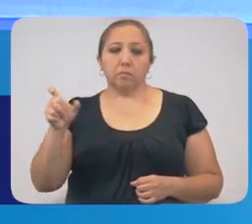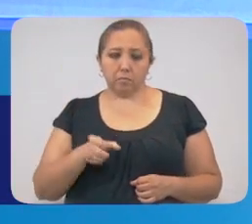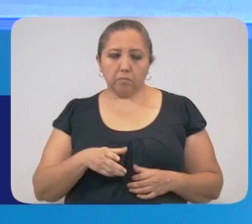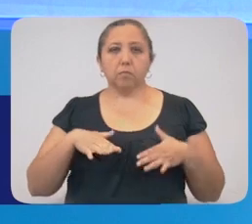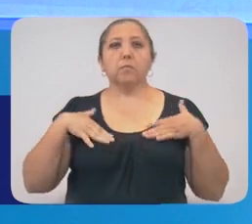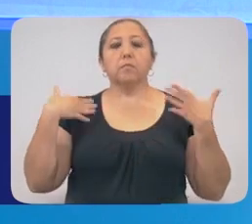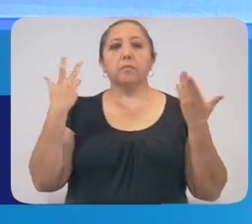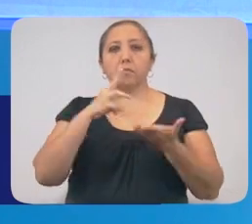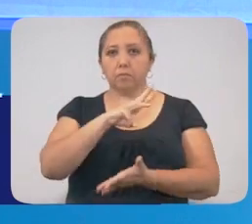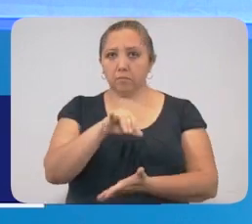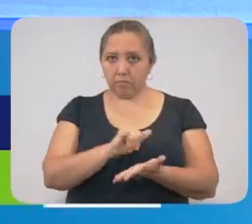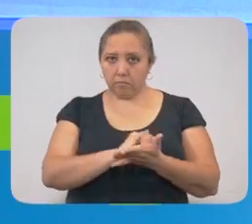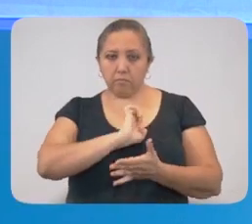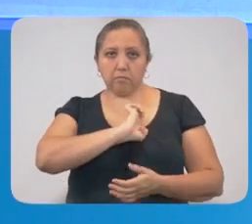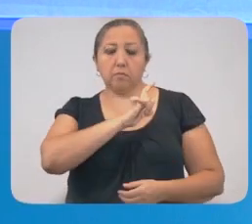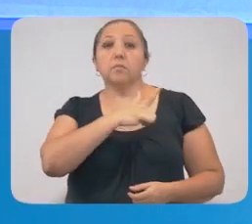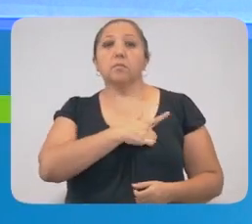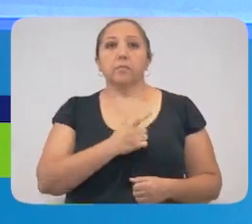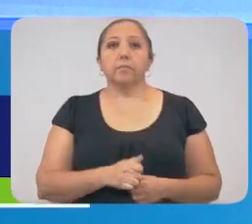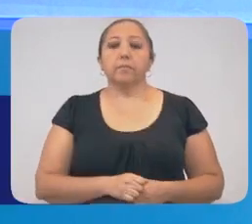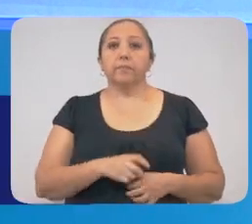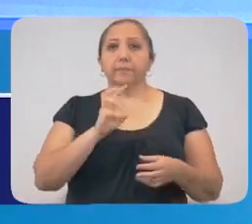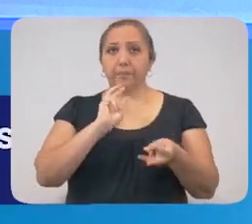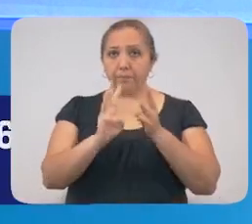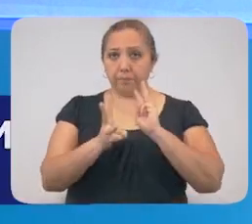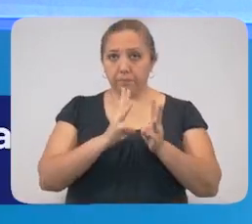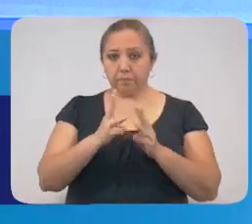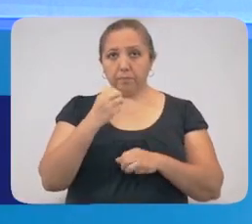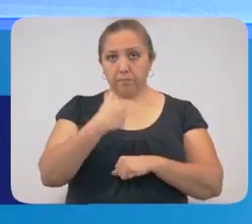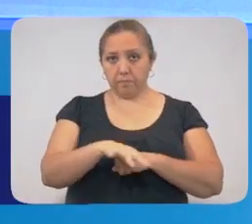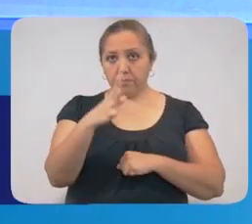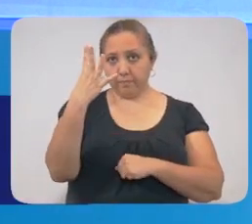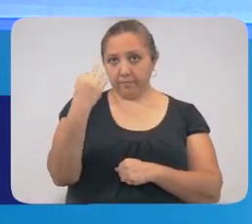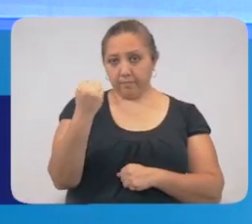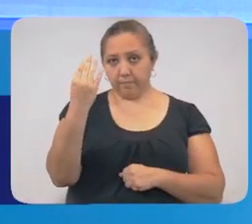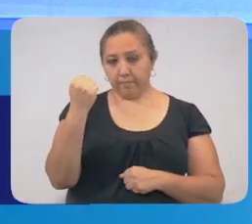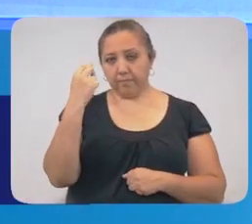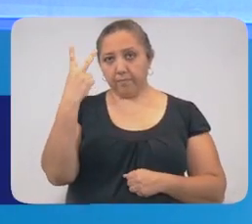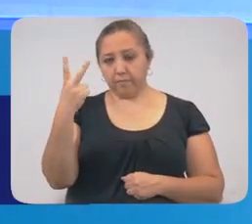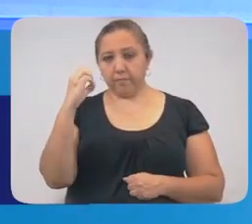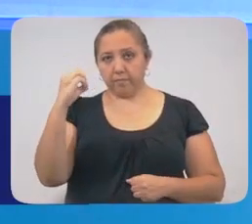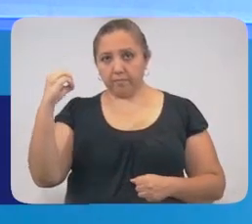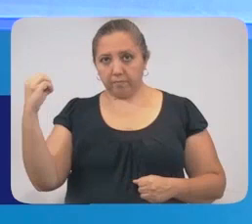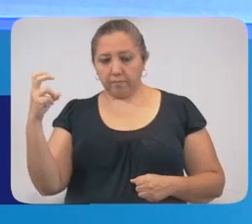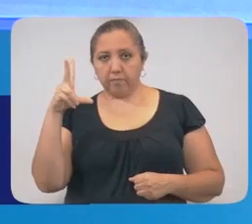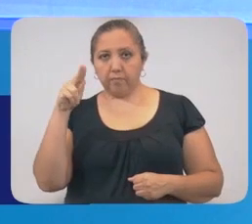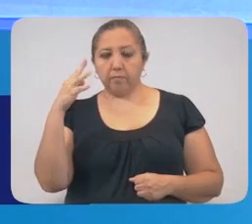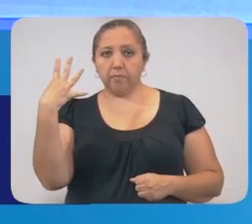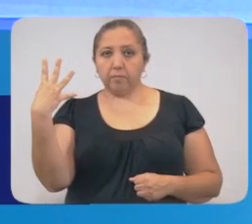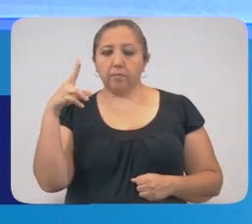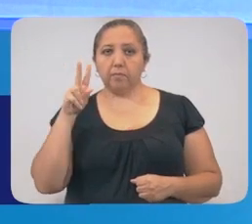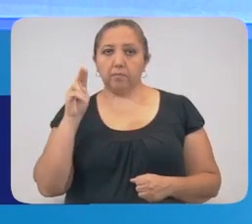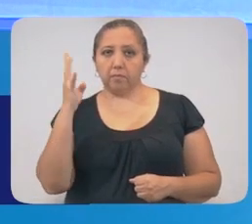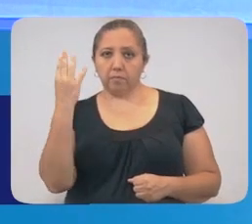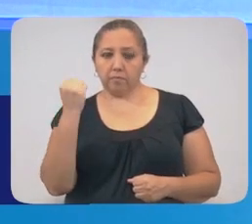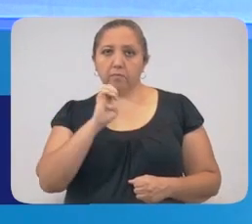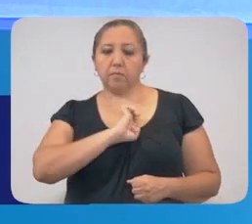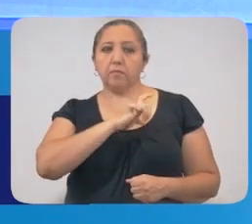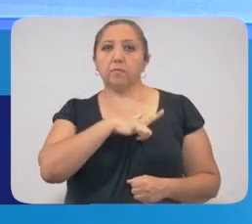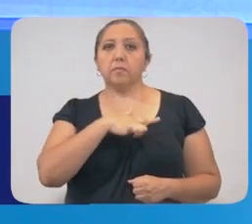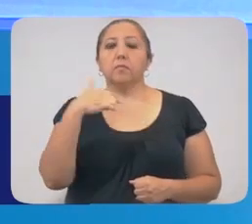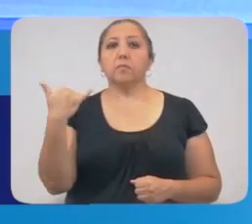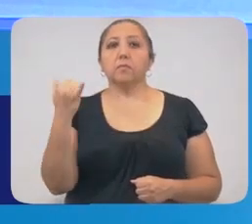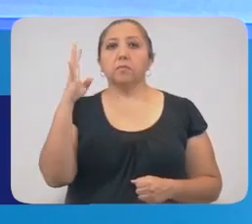9991-40-66-22 Ichmaya. Tiala wuheltik bishanikech, yetel wak abete, tanen yetel halachilop, tiala wantal, yolal, le coronavirus. Bejan tu